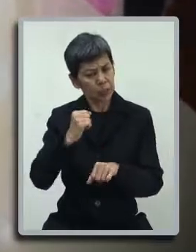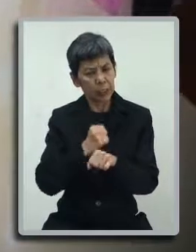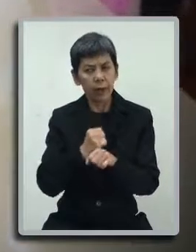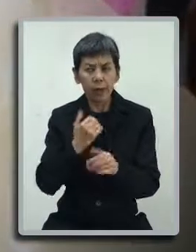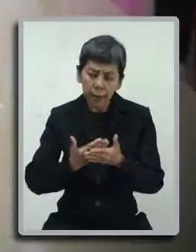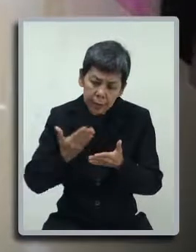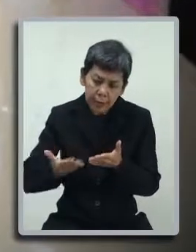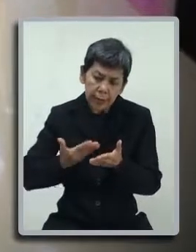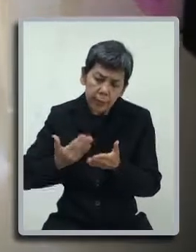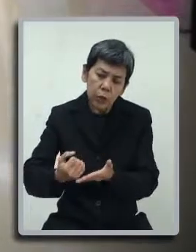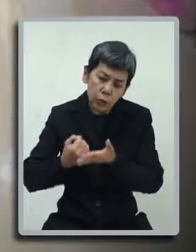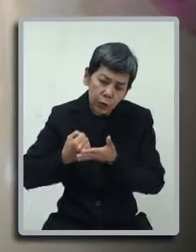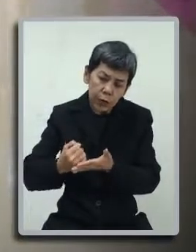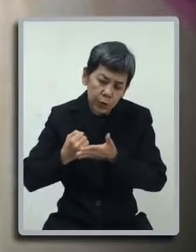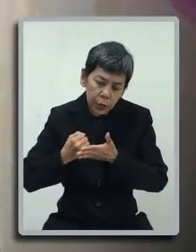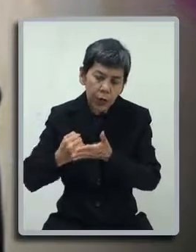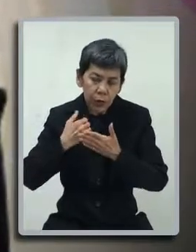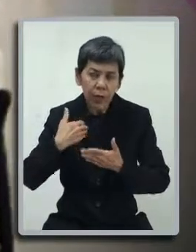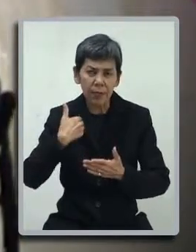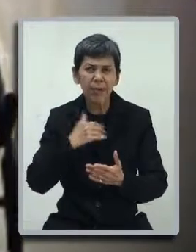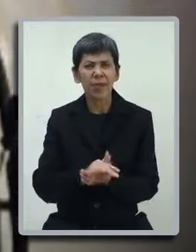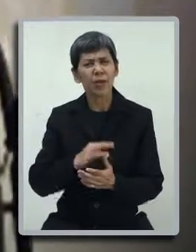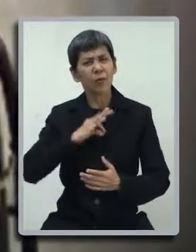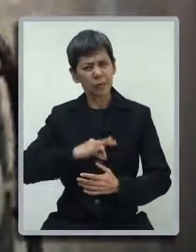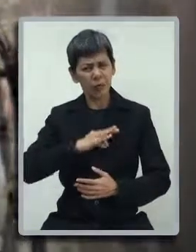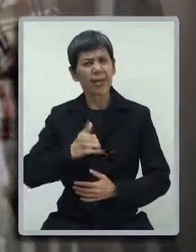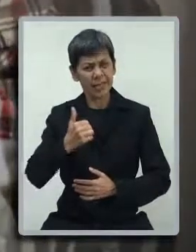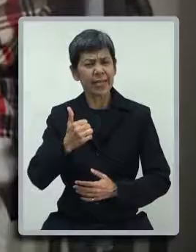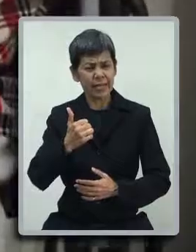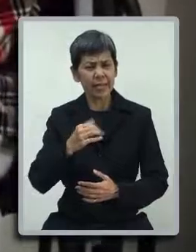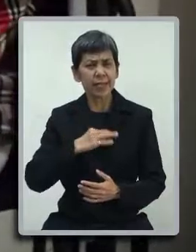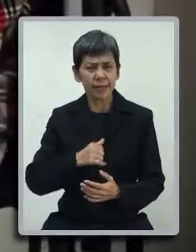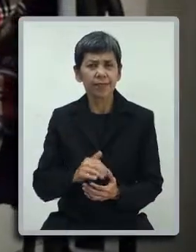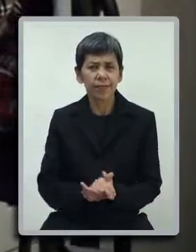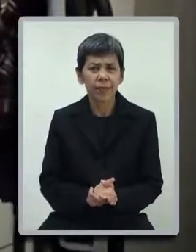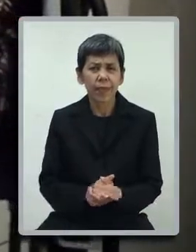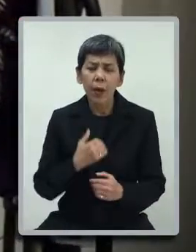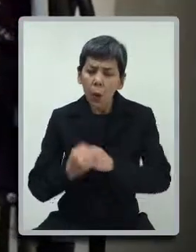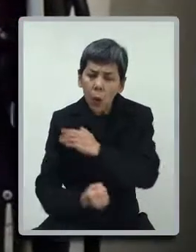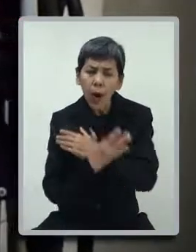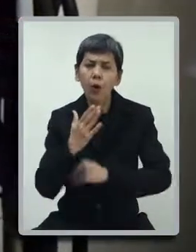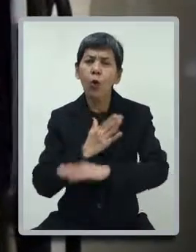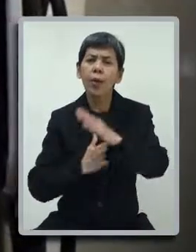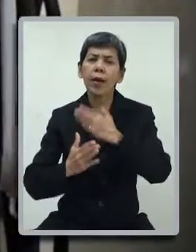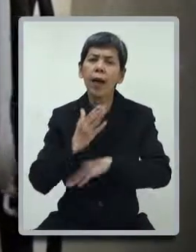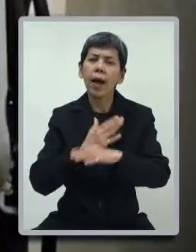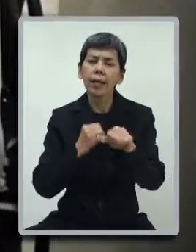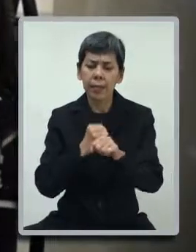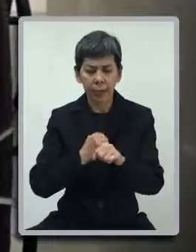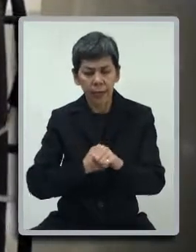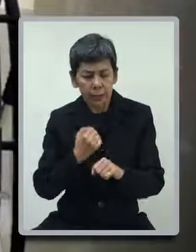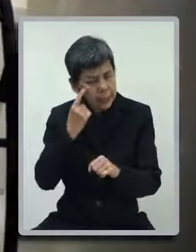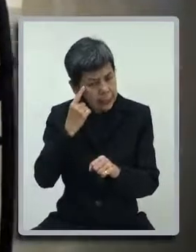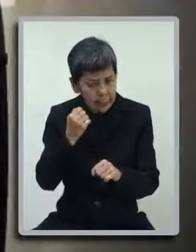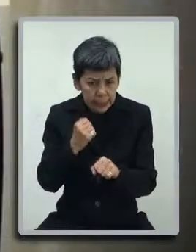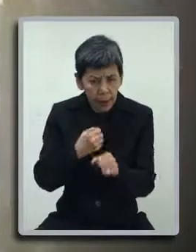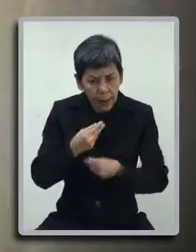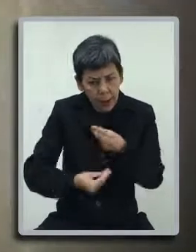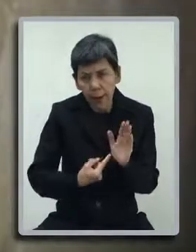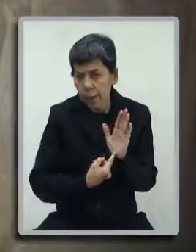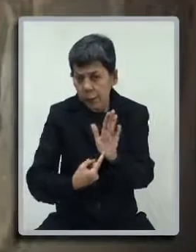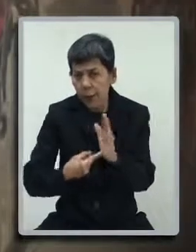งานแล้วก็เริ่มซื้อเริ่มช่วยเหลือสนับสนุนทั้งนี้จริงๆก็รู้สึกดีนะครับที่แบบแบบเปิดโอกาสให้คนพิการที่แบบสามารถมีช่องท